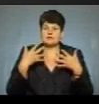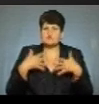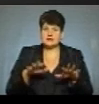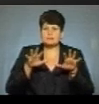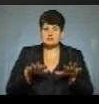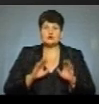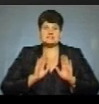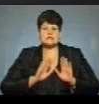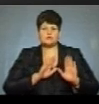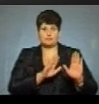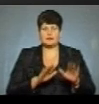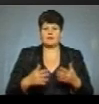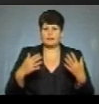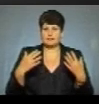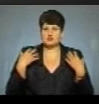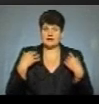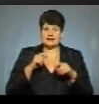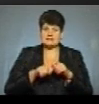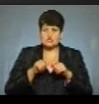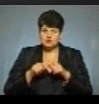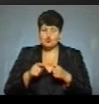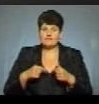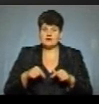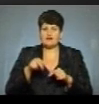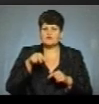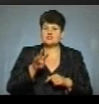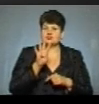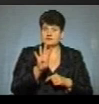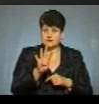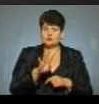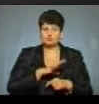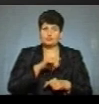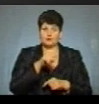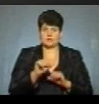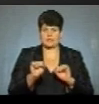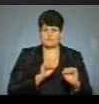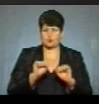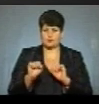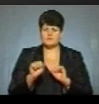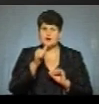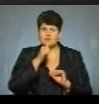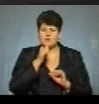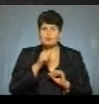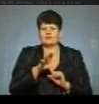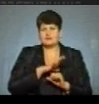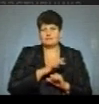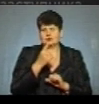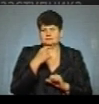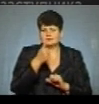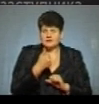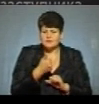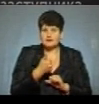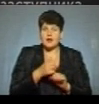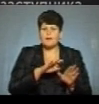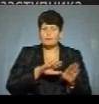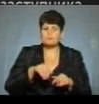посаду заступника начальника слідчого відділу, а в 2004-му став його керівником. Пробував там рік, після чого більше